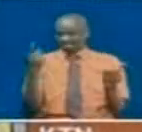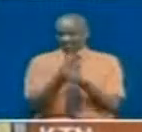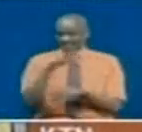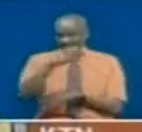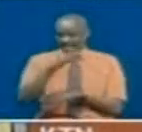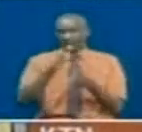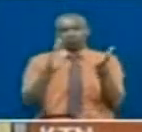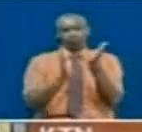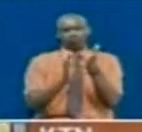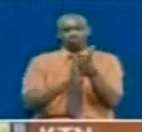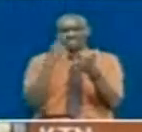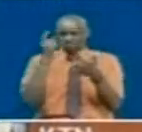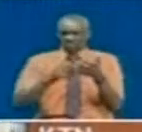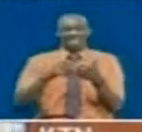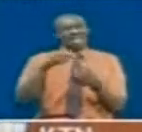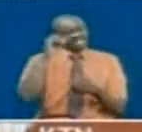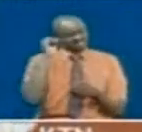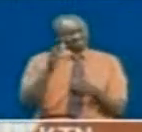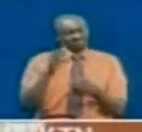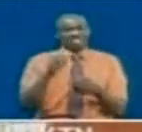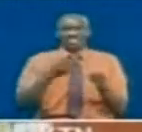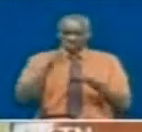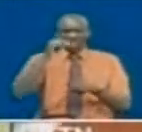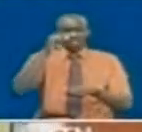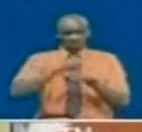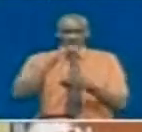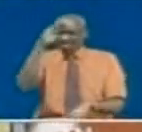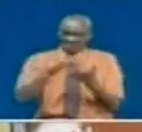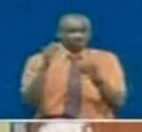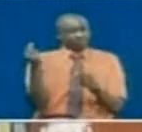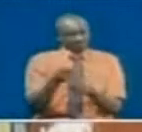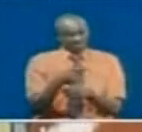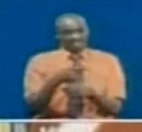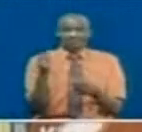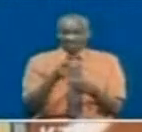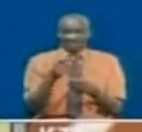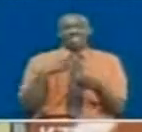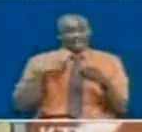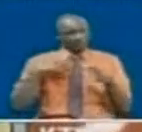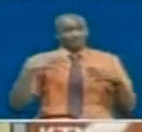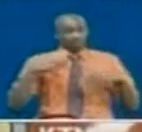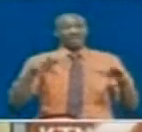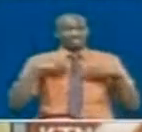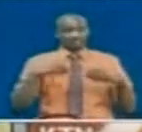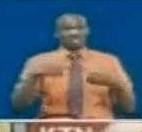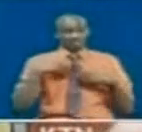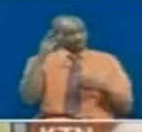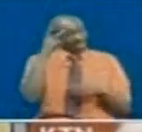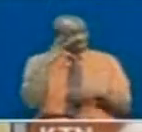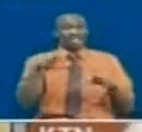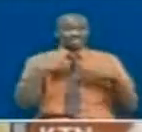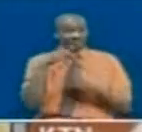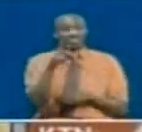Mapendekezo ya kupunguza gharama ya elimu katika shule za sekondari bila shaka yanaendelea kupokelewa vyema na wazazi. Lakini